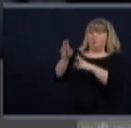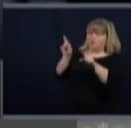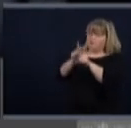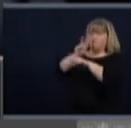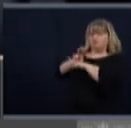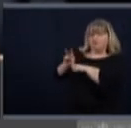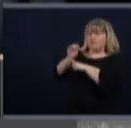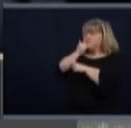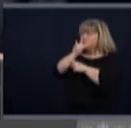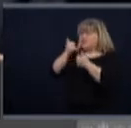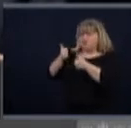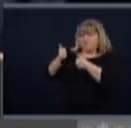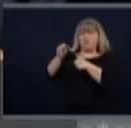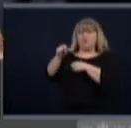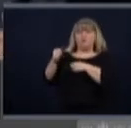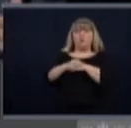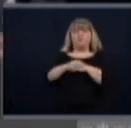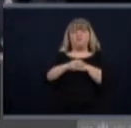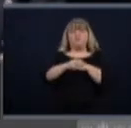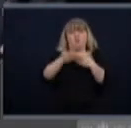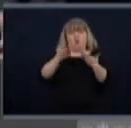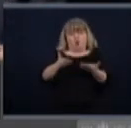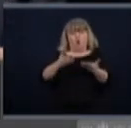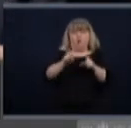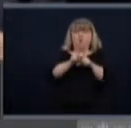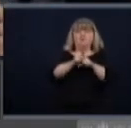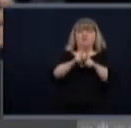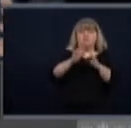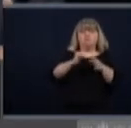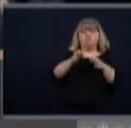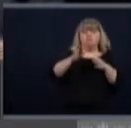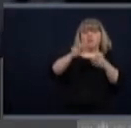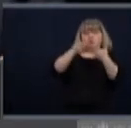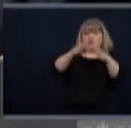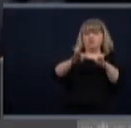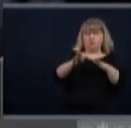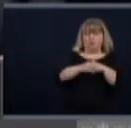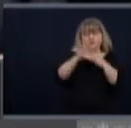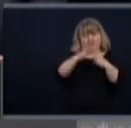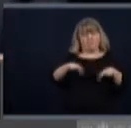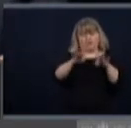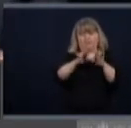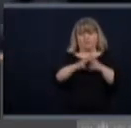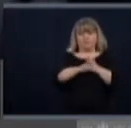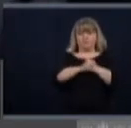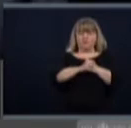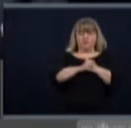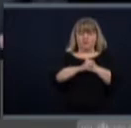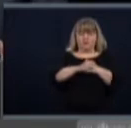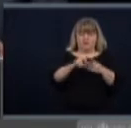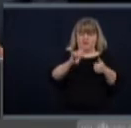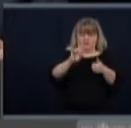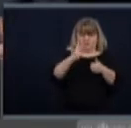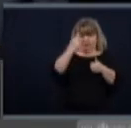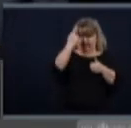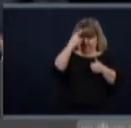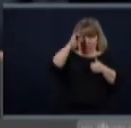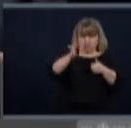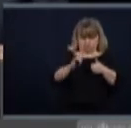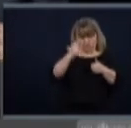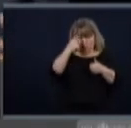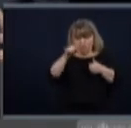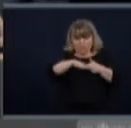important qu'on porte cette attention-là. Donc, première raison, pour le bien des enfants qui